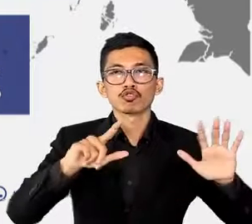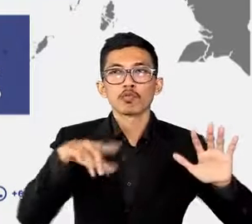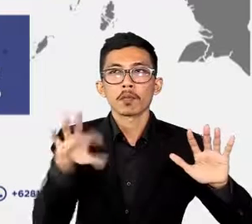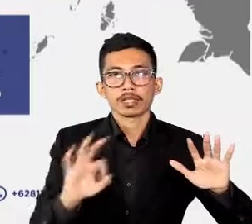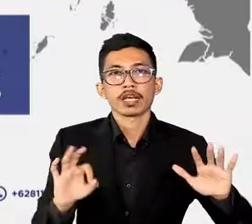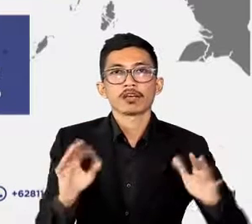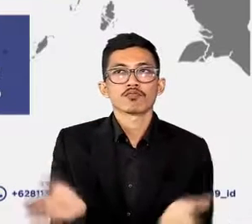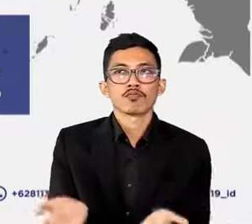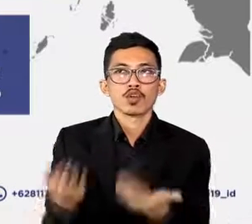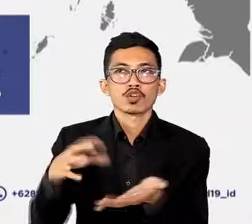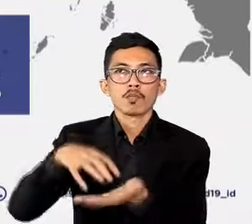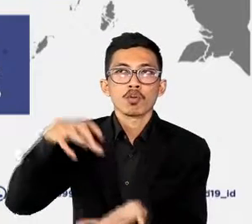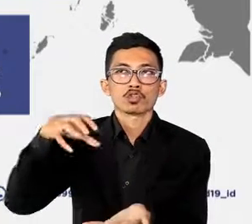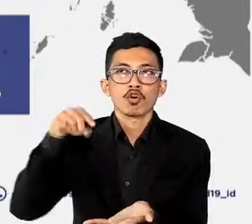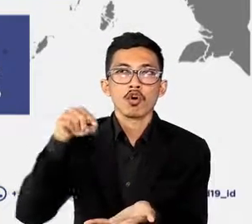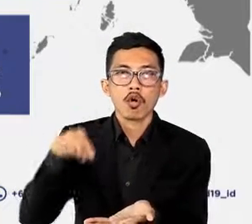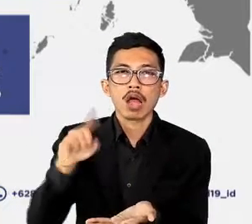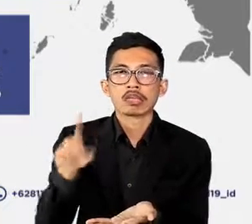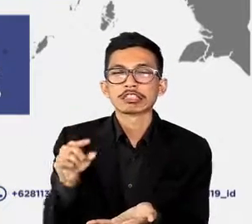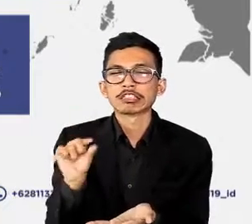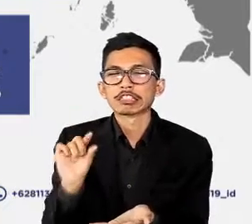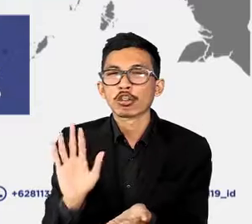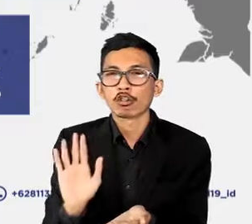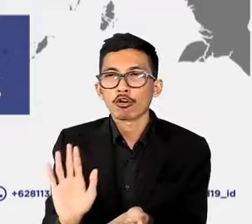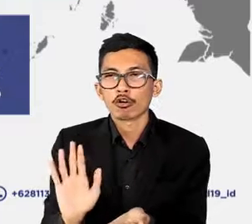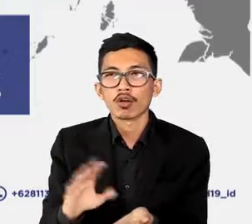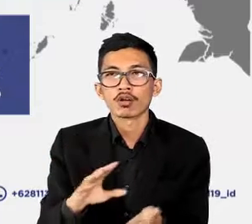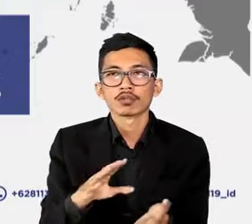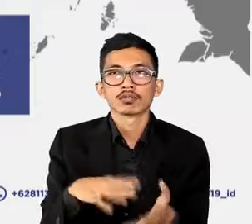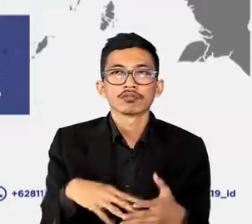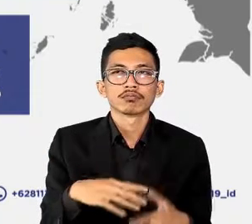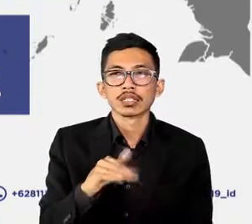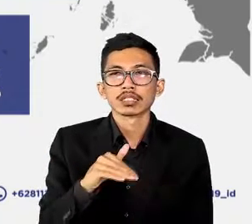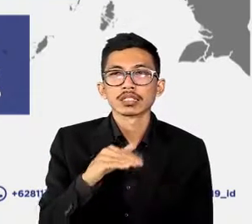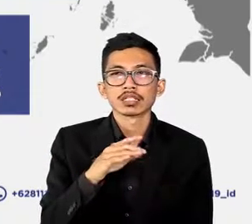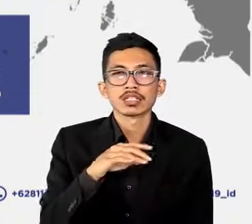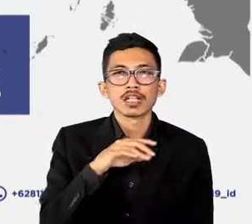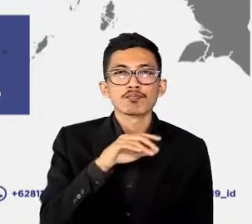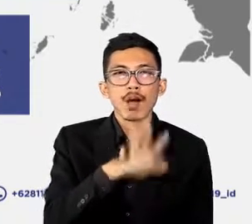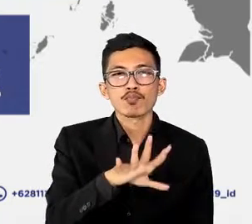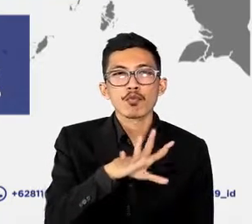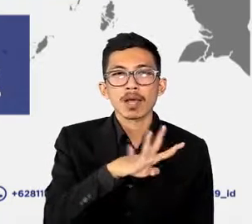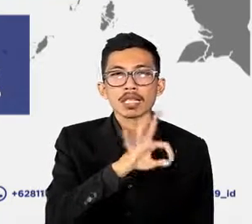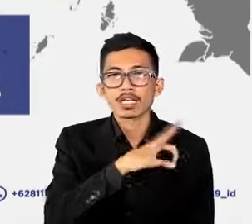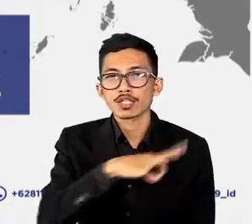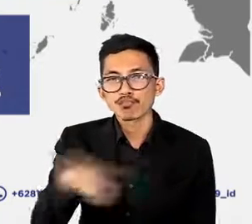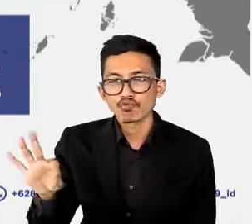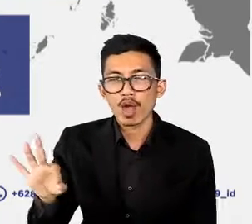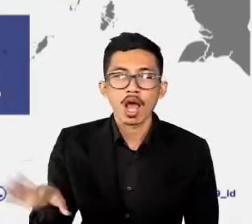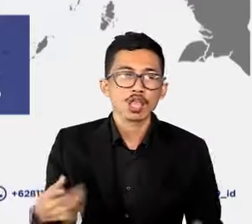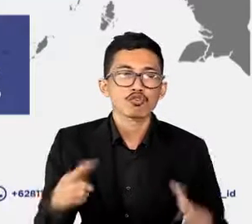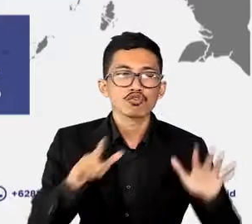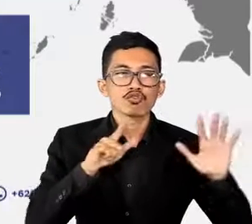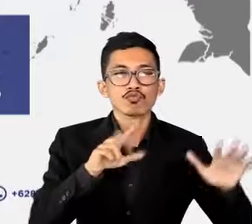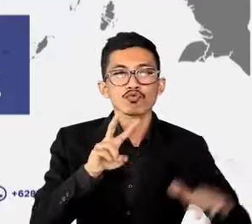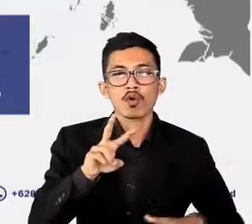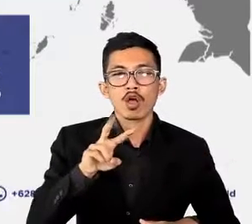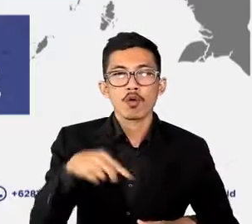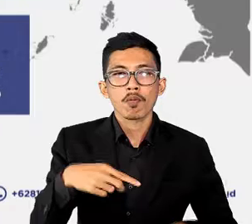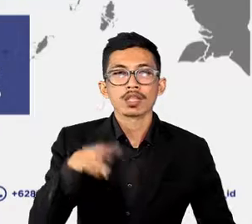yang membentuk posko masih terdapat 50 8687 atau 72.com